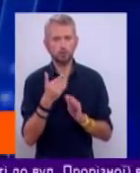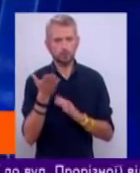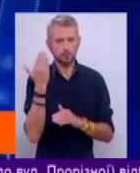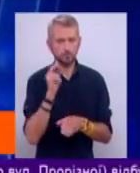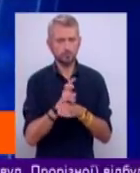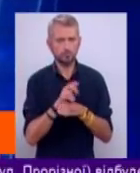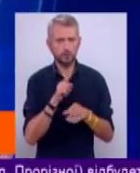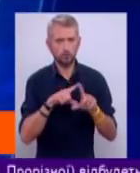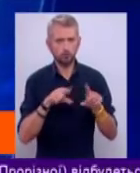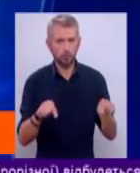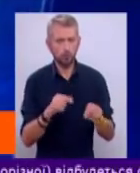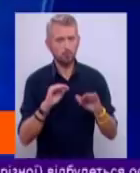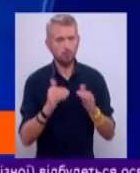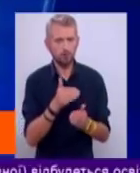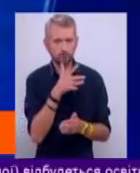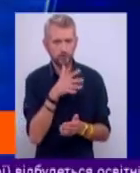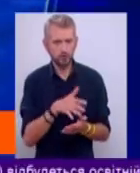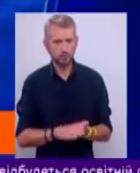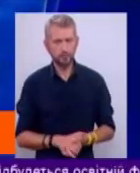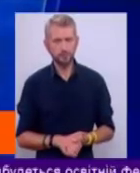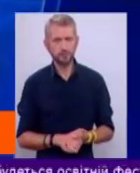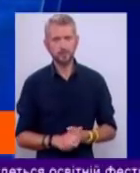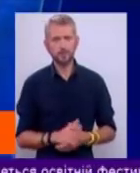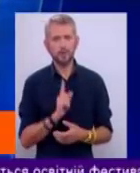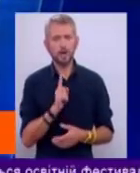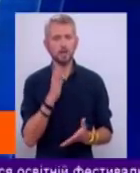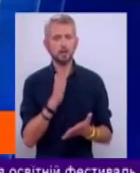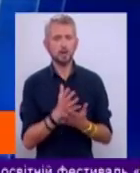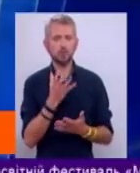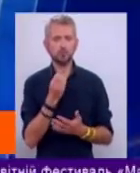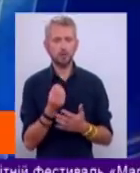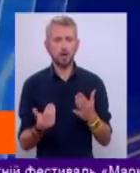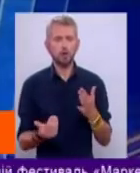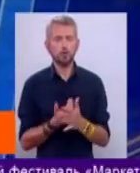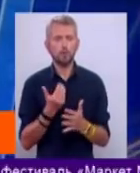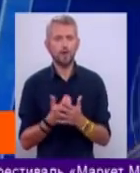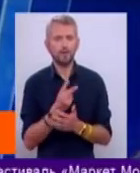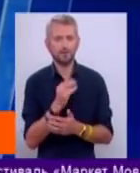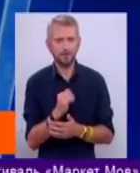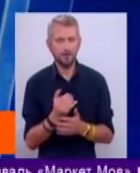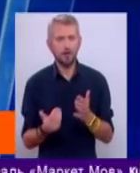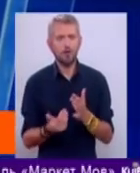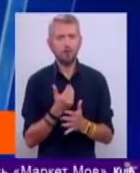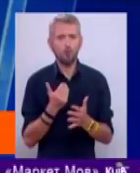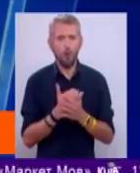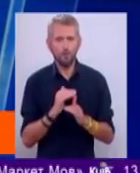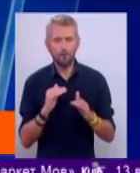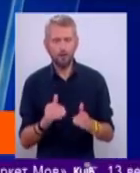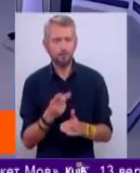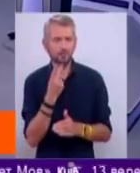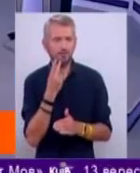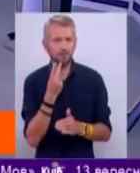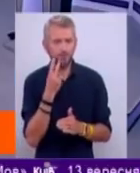цієї школи, йде менше часу. Але є ще новенькі. Новенькі завжди адаптуються